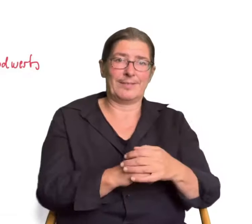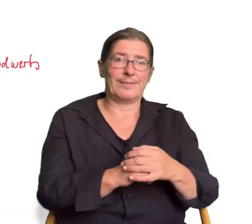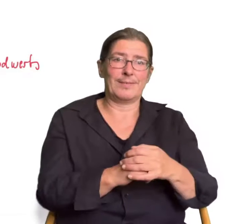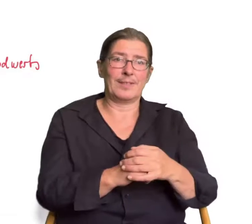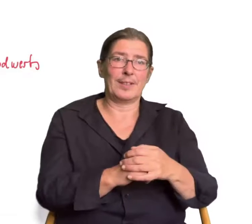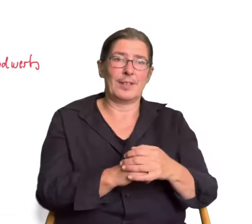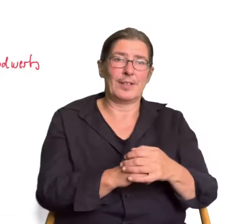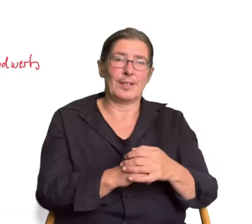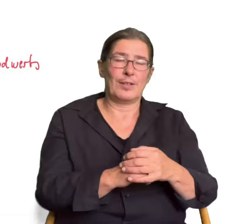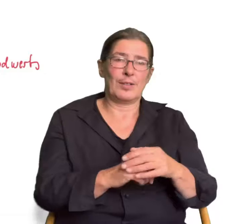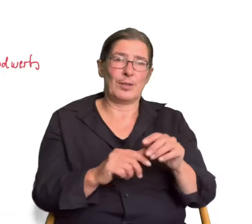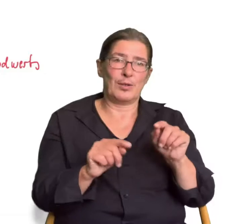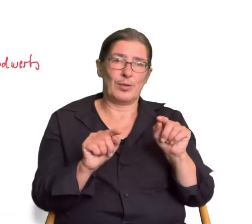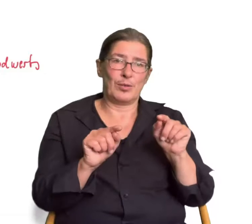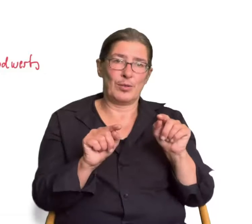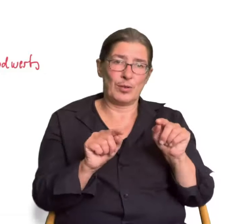0,4 Treffern.